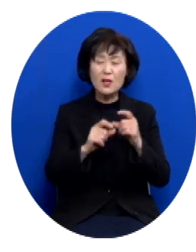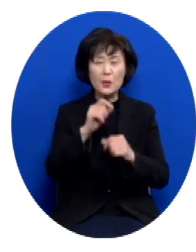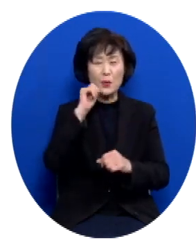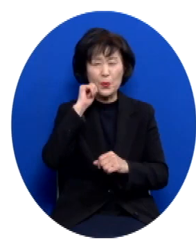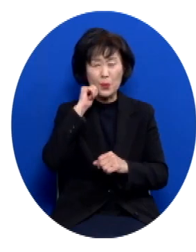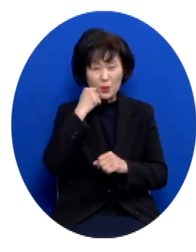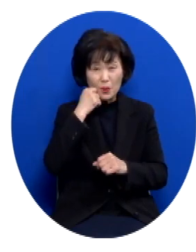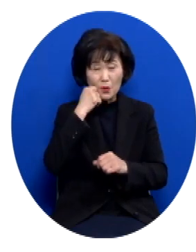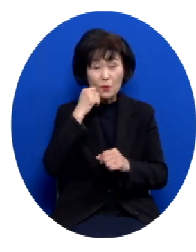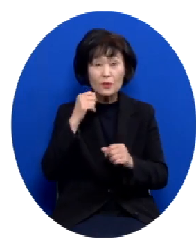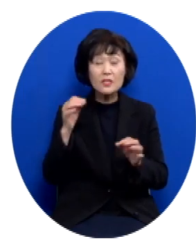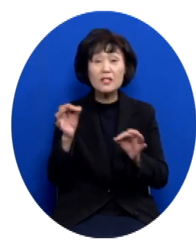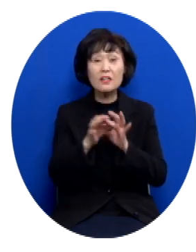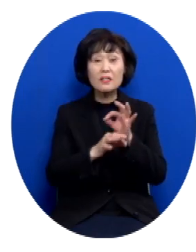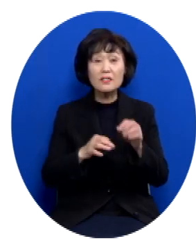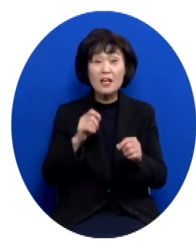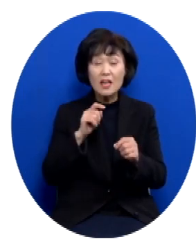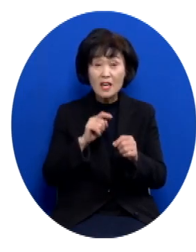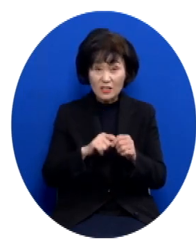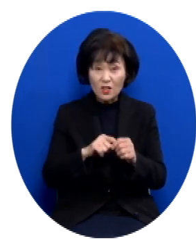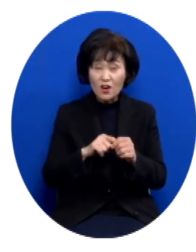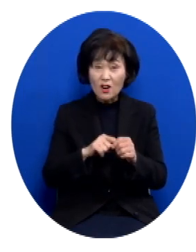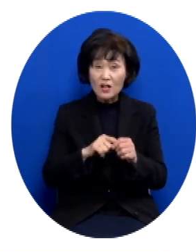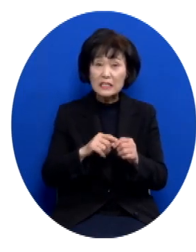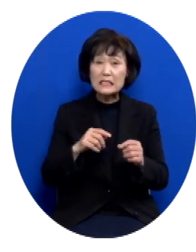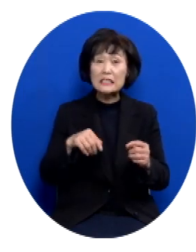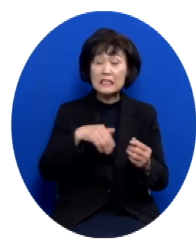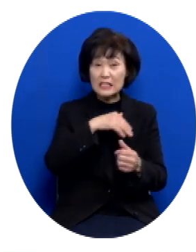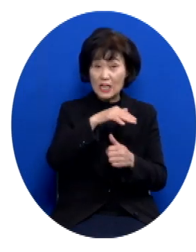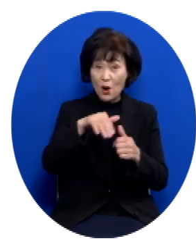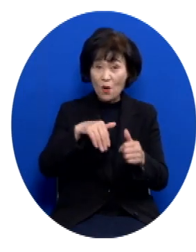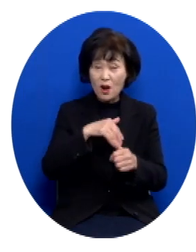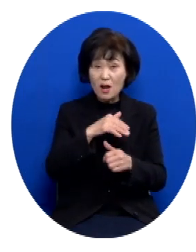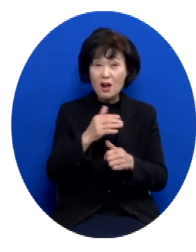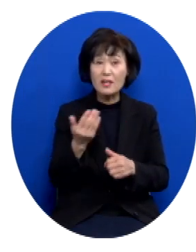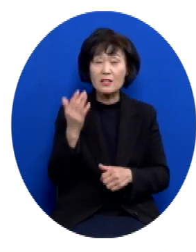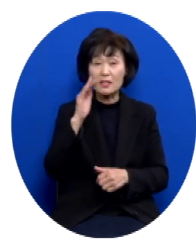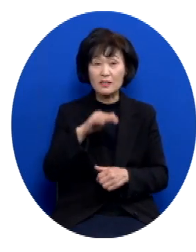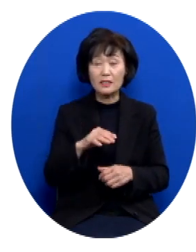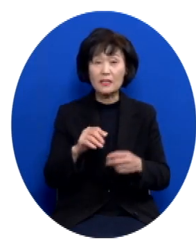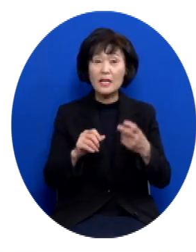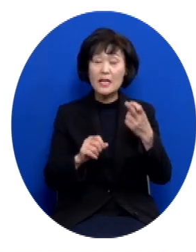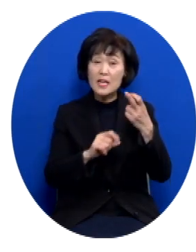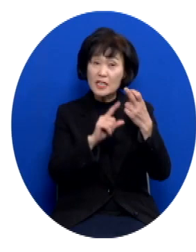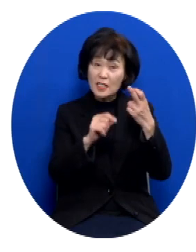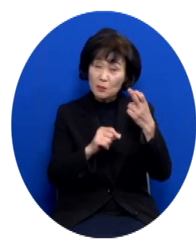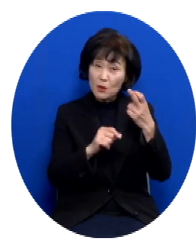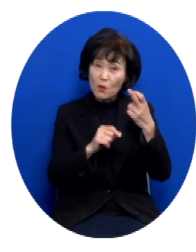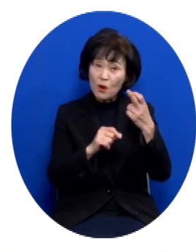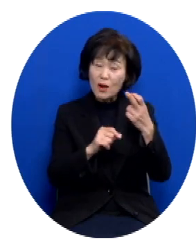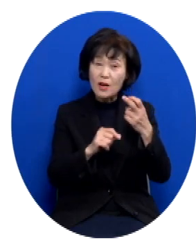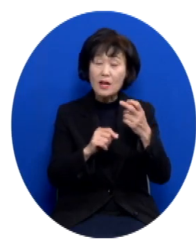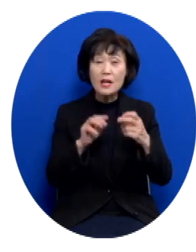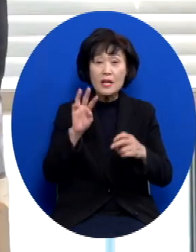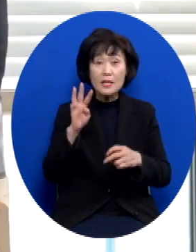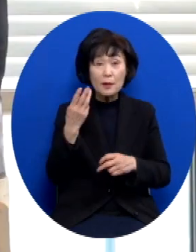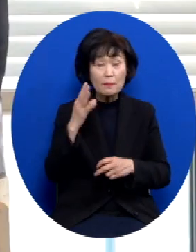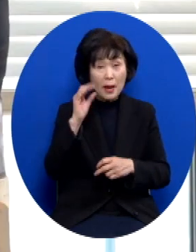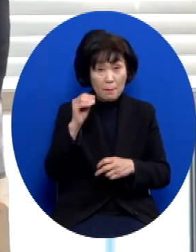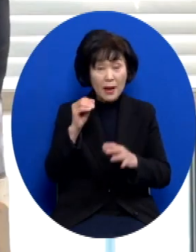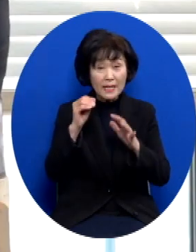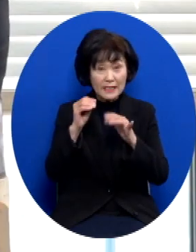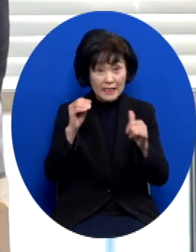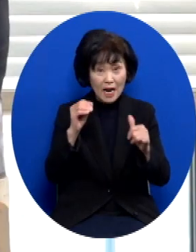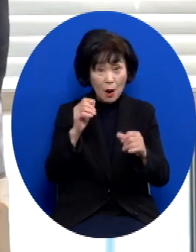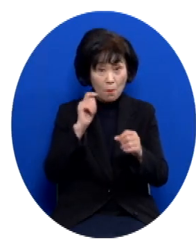상황도 굉장히 어려운 상황이었는데 그런 어려움 속에서 지난해 12월 300만 장이라는 목표를 달성하셨어요. 예,